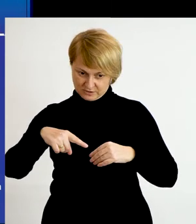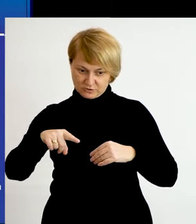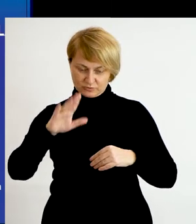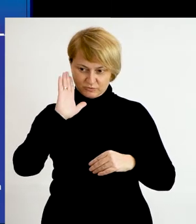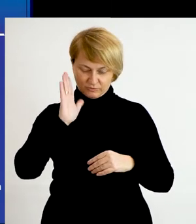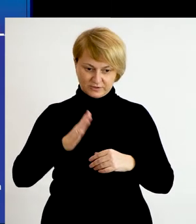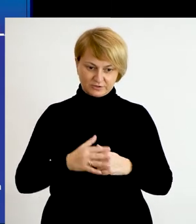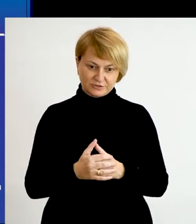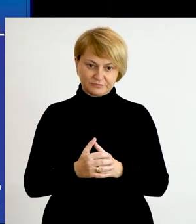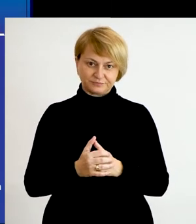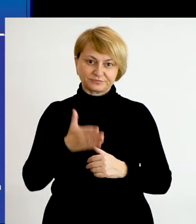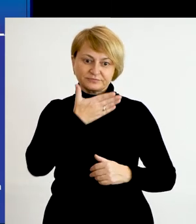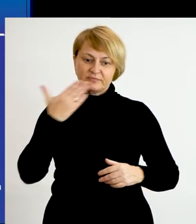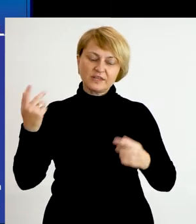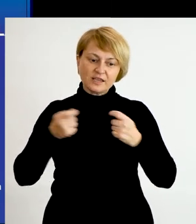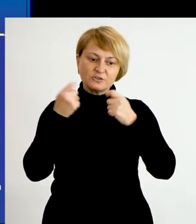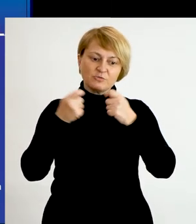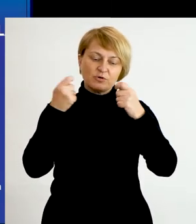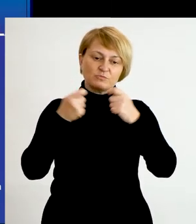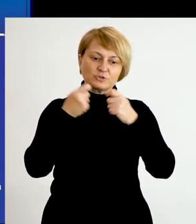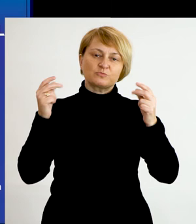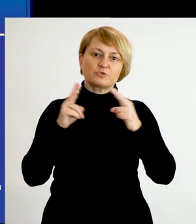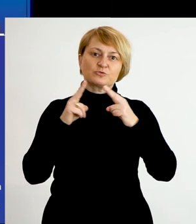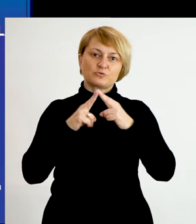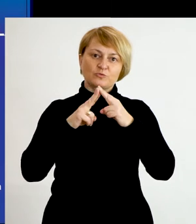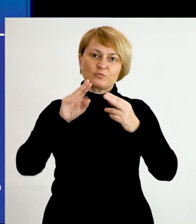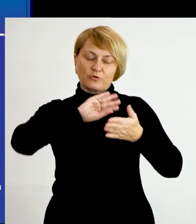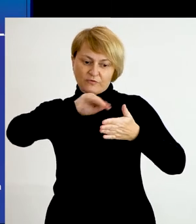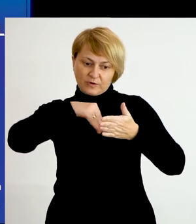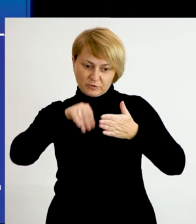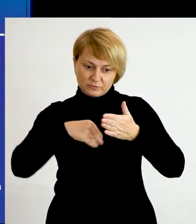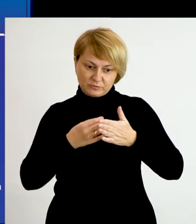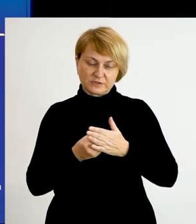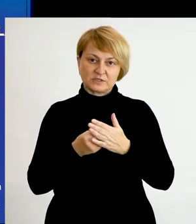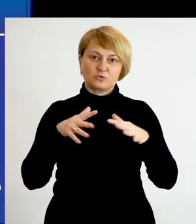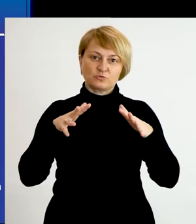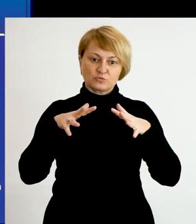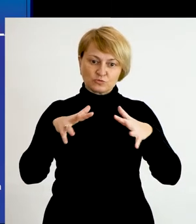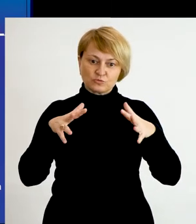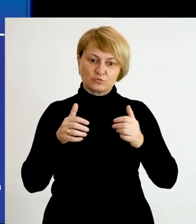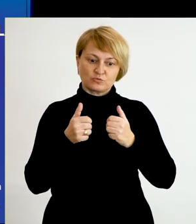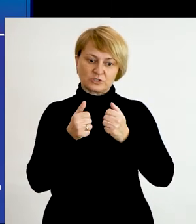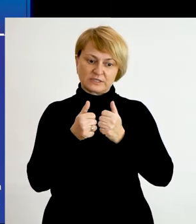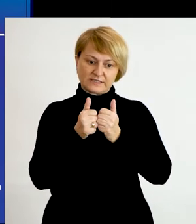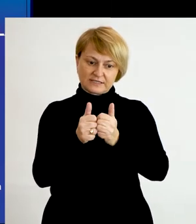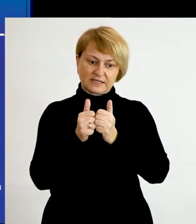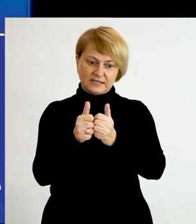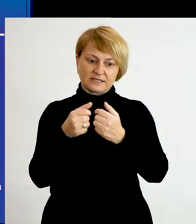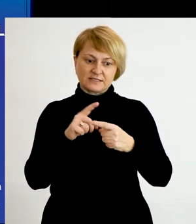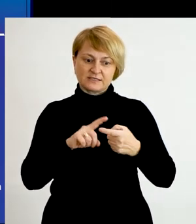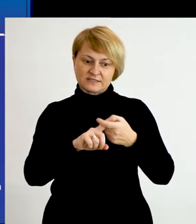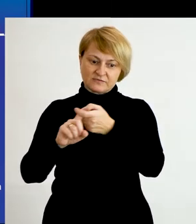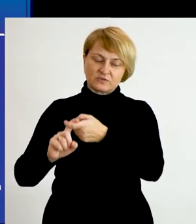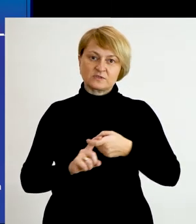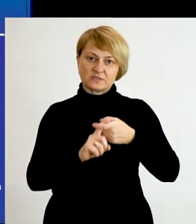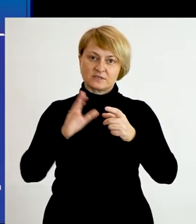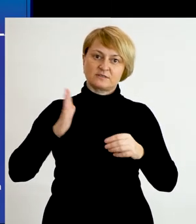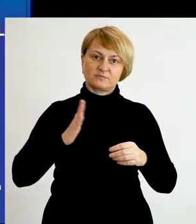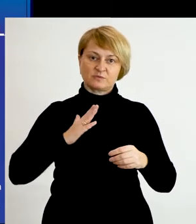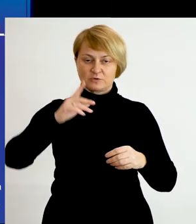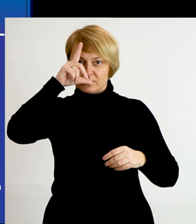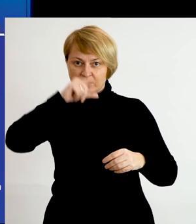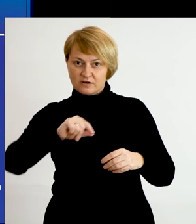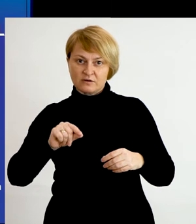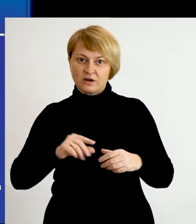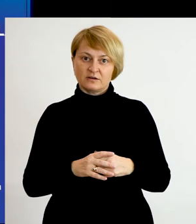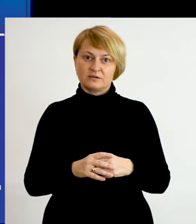dniach. Nie ma już przeszkód do tego, żeby tę umowę podpisać, więc duża inwestycja związana z bezpieczeństwem Opola,